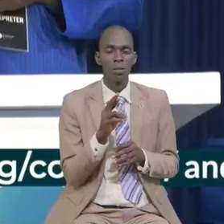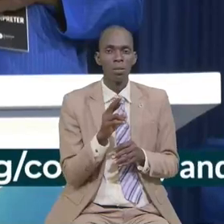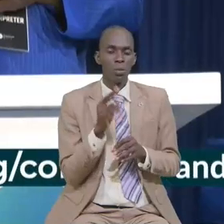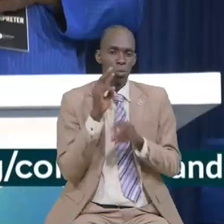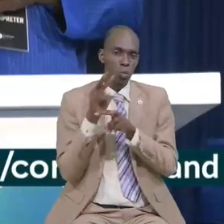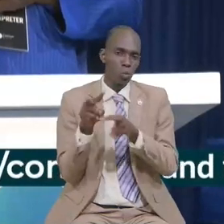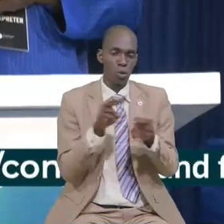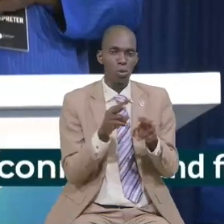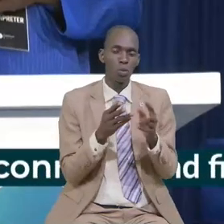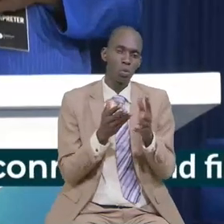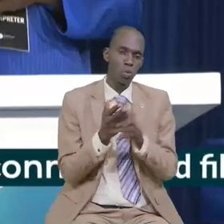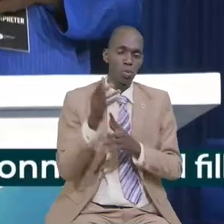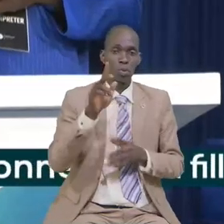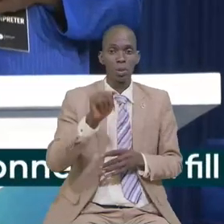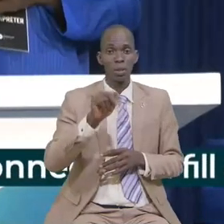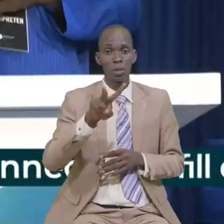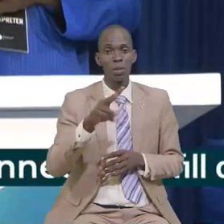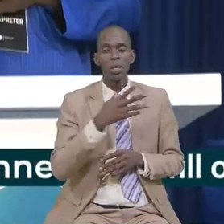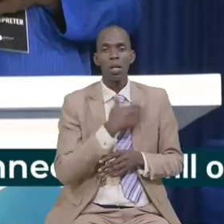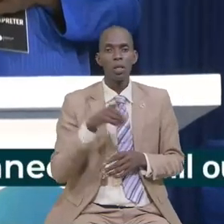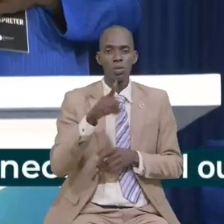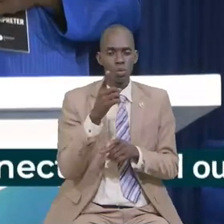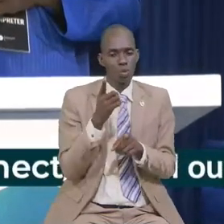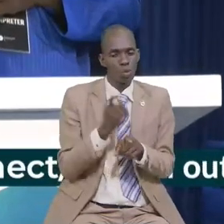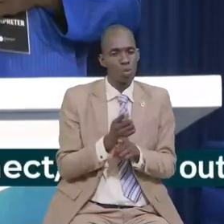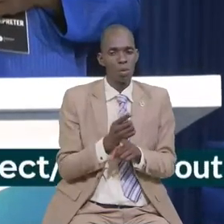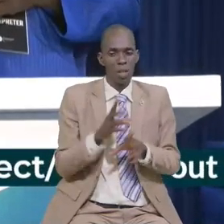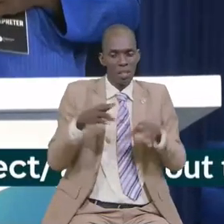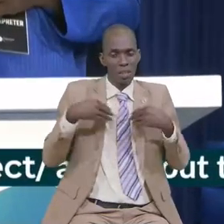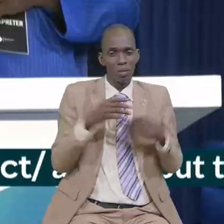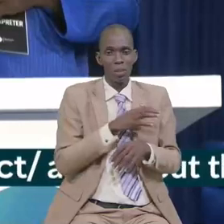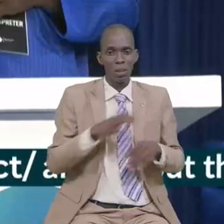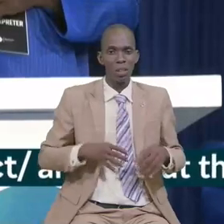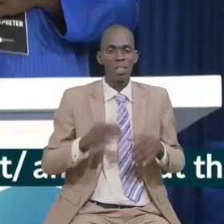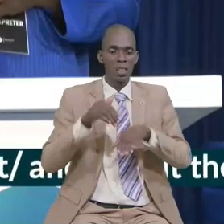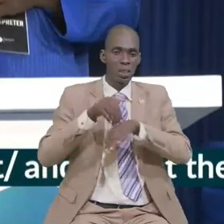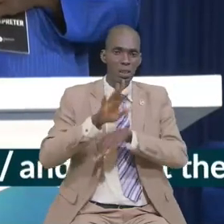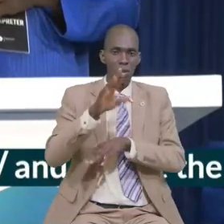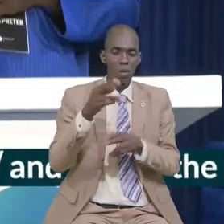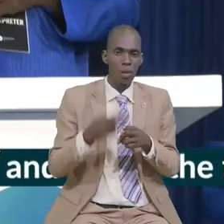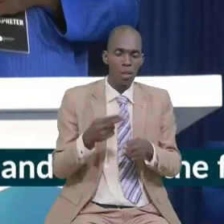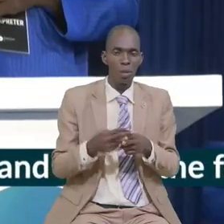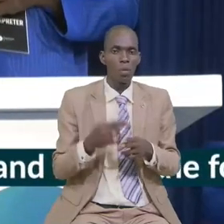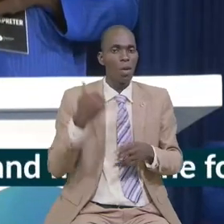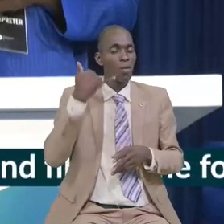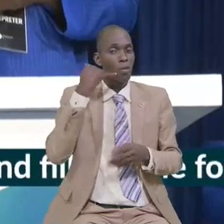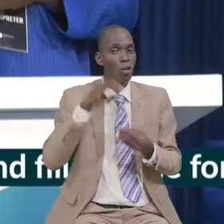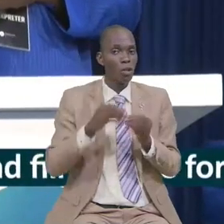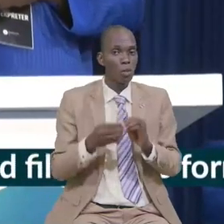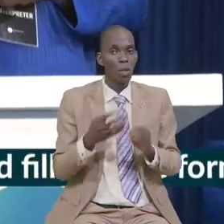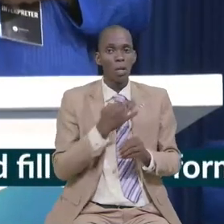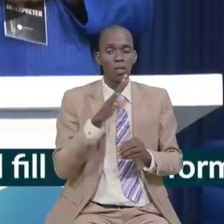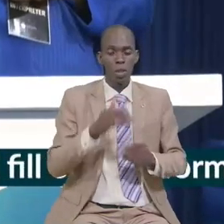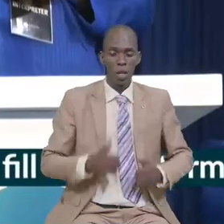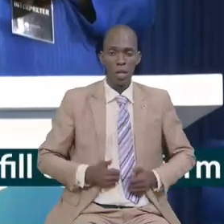Si vous êtes, mais pour ceux qui suivent à la radio ou à la télé, prière, envoyez